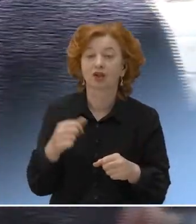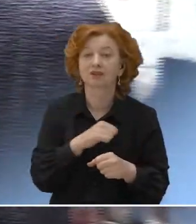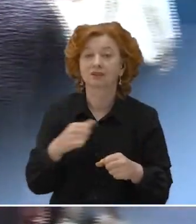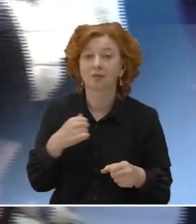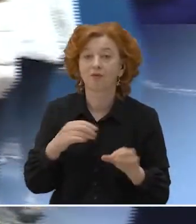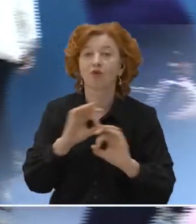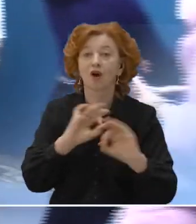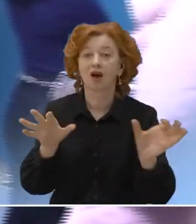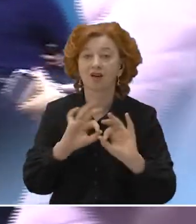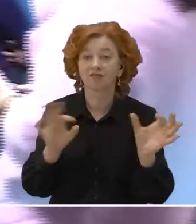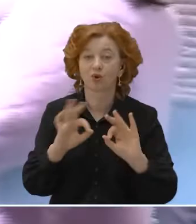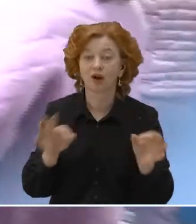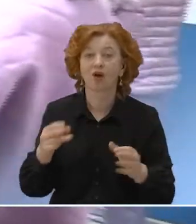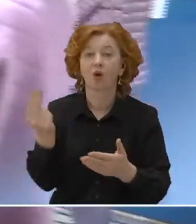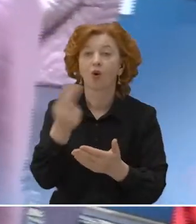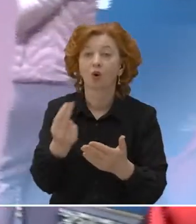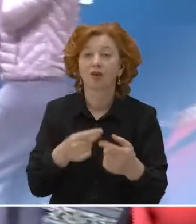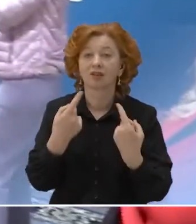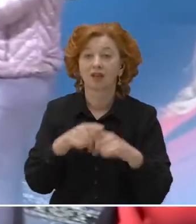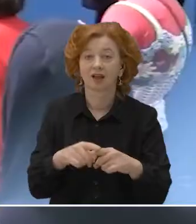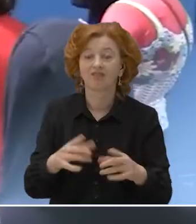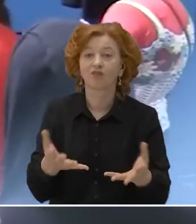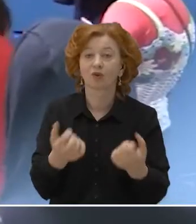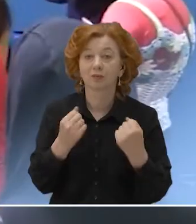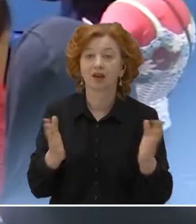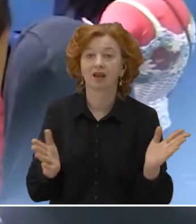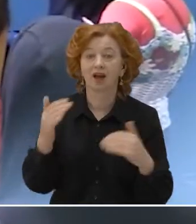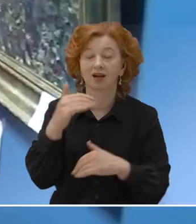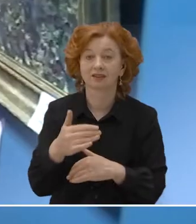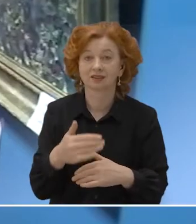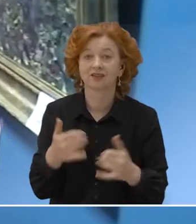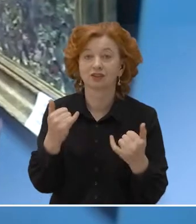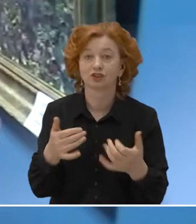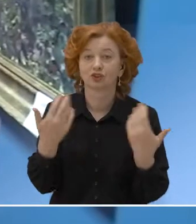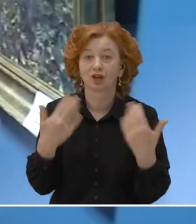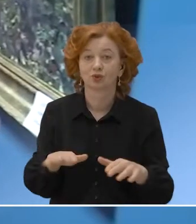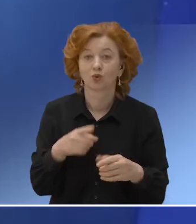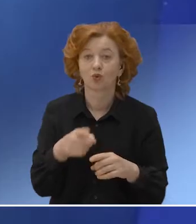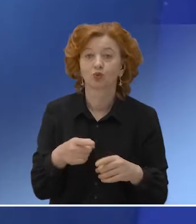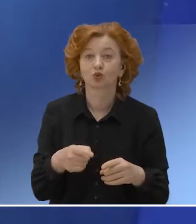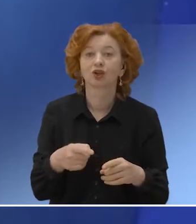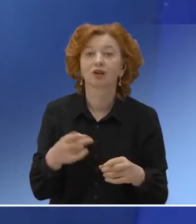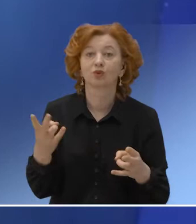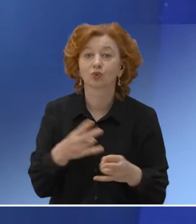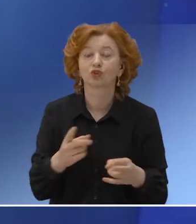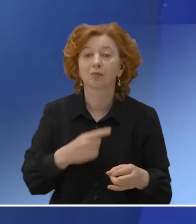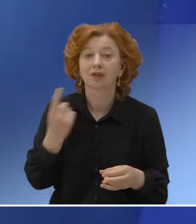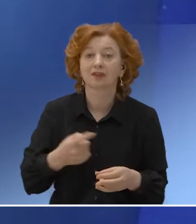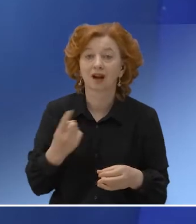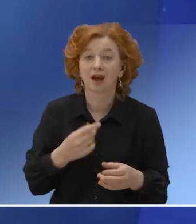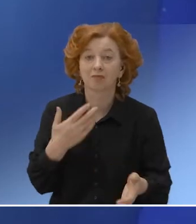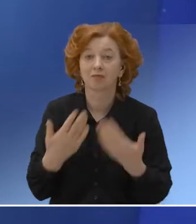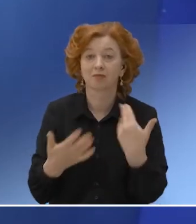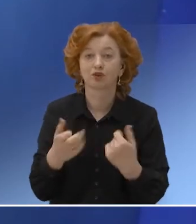от самого автора о технике живописи, ее манере и восприятии картины. Поучаствовать в выставке с такими